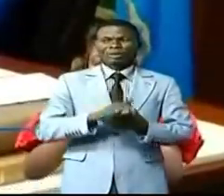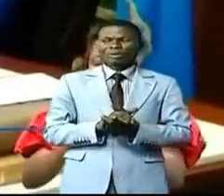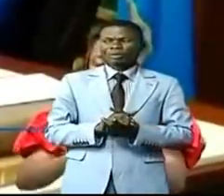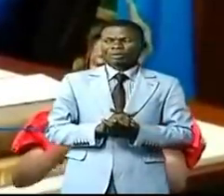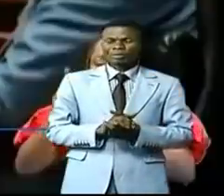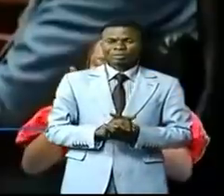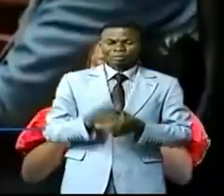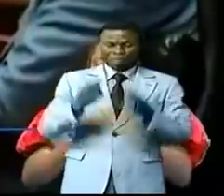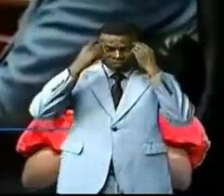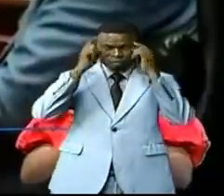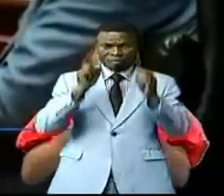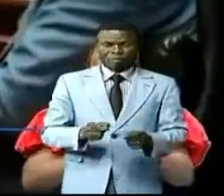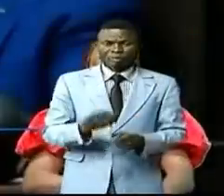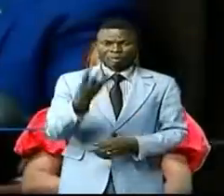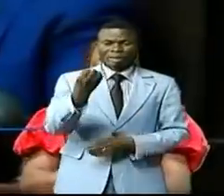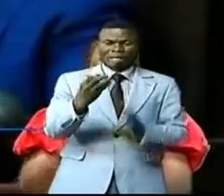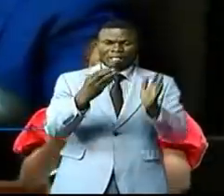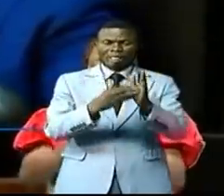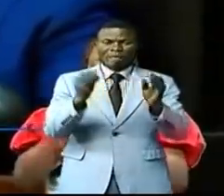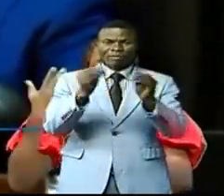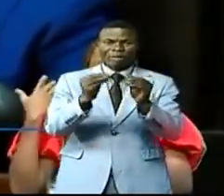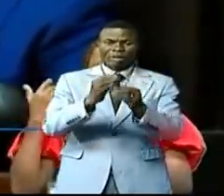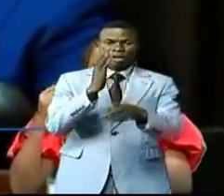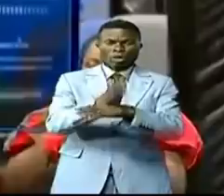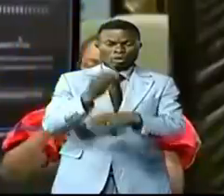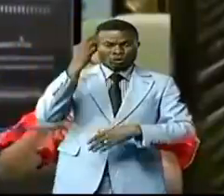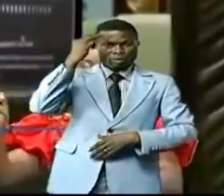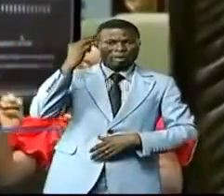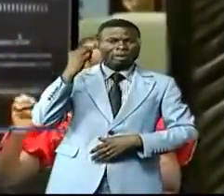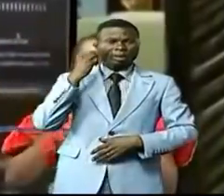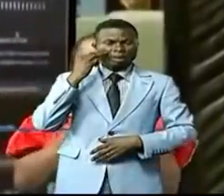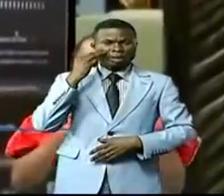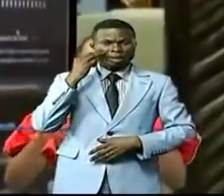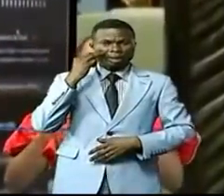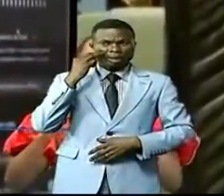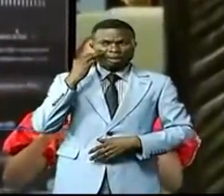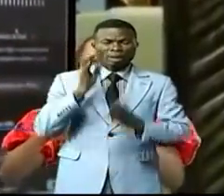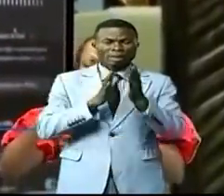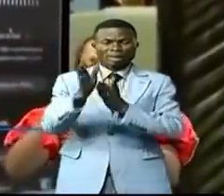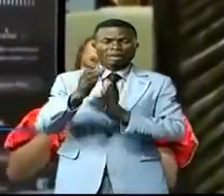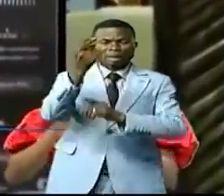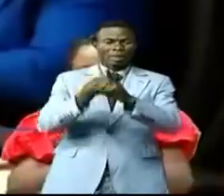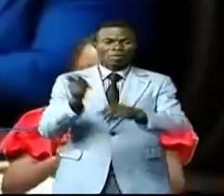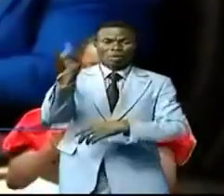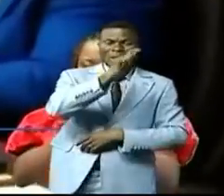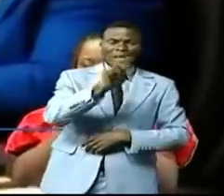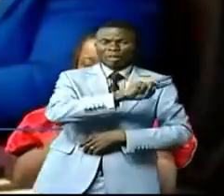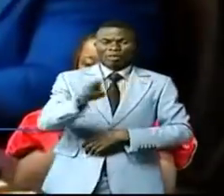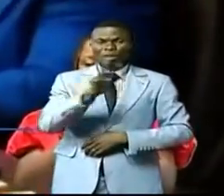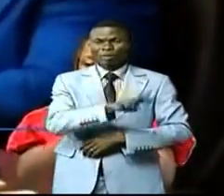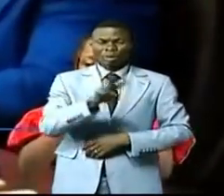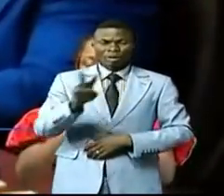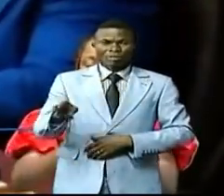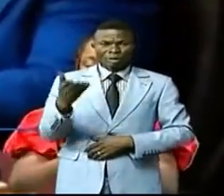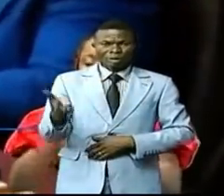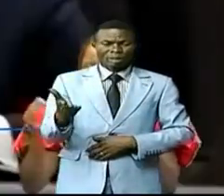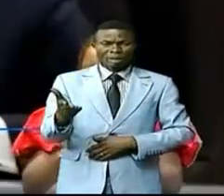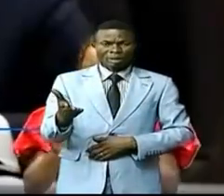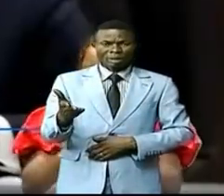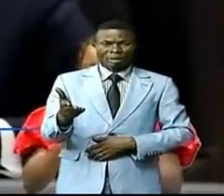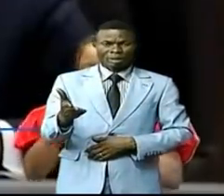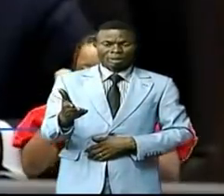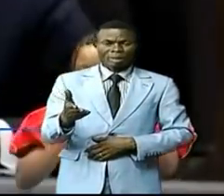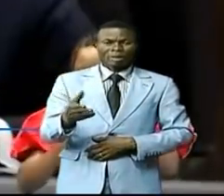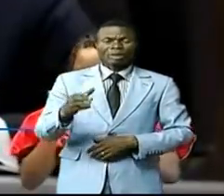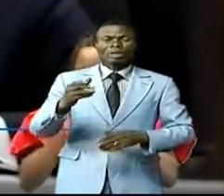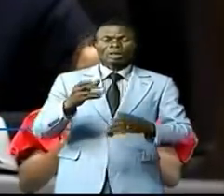aux décisions de la 49e réunion des conseils des ministres tenue le 15 avril 2022 par le président de la République